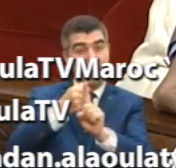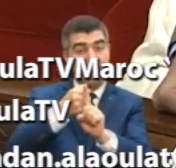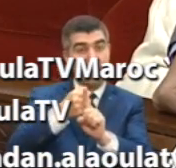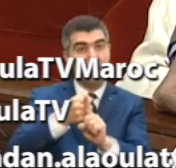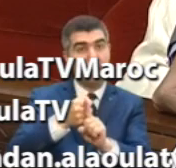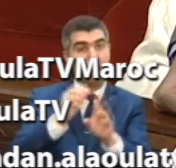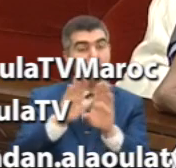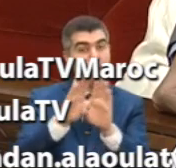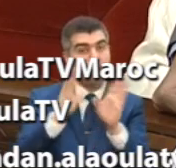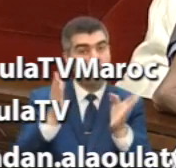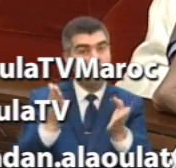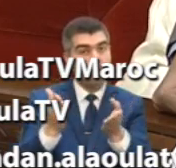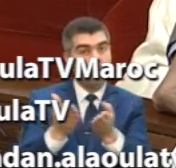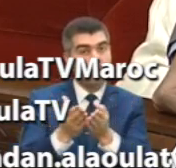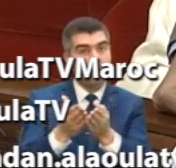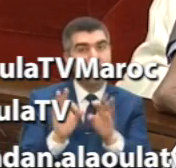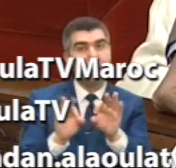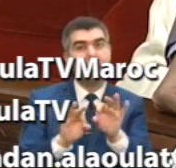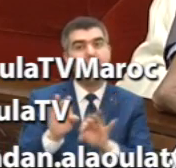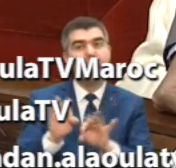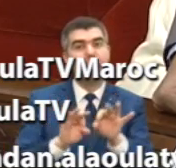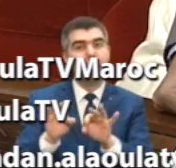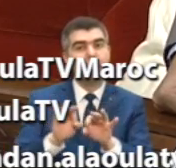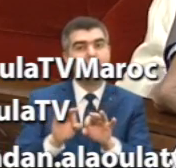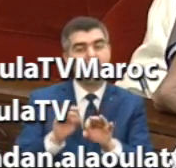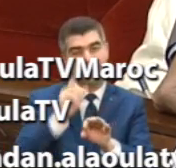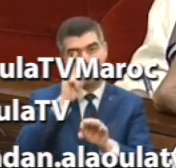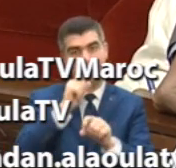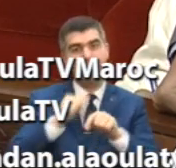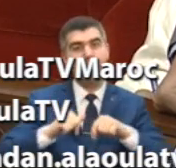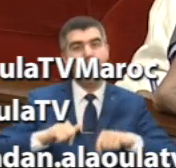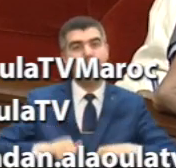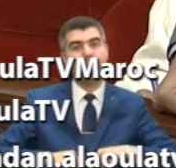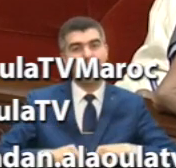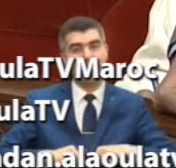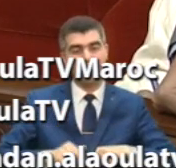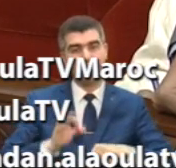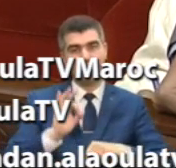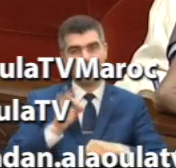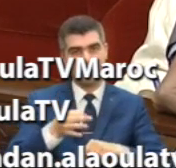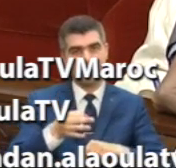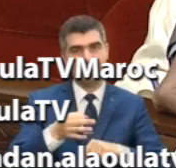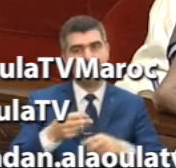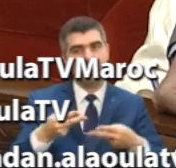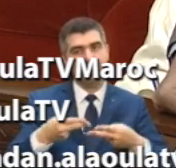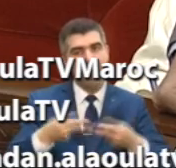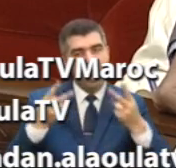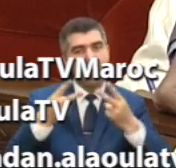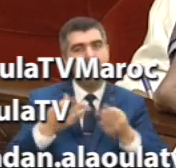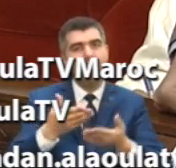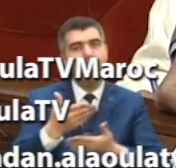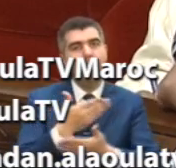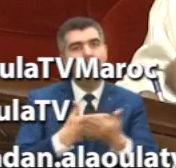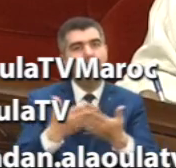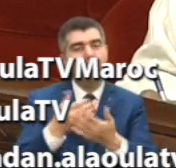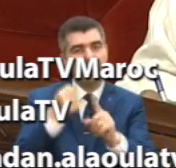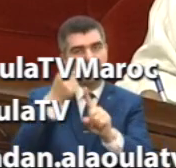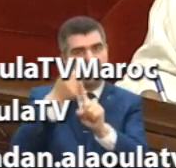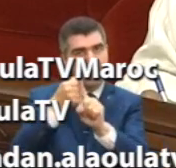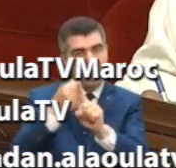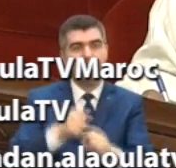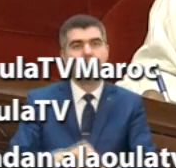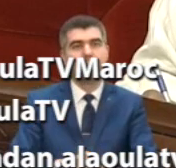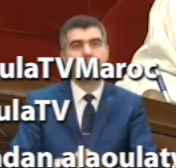للإصلاح التي تضمنتها الرؤية الاستراتيجية، فقد شرعت الوزارة فعليا في التنزيل التدريجي للإصلاح، وذلك على